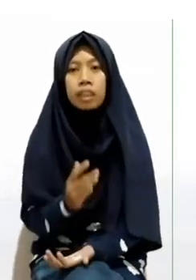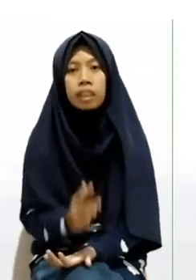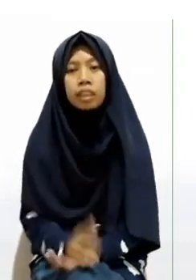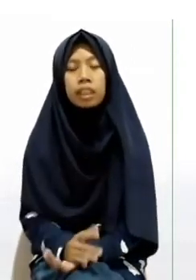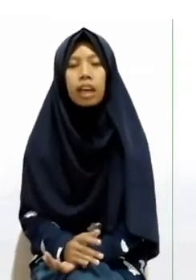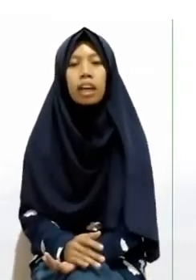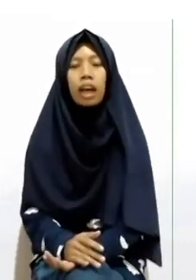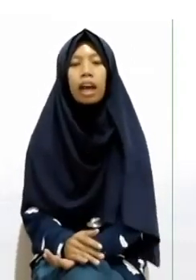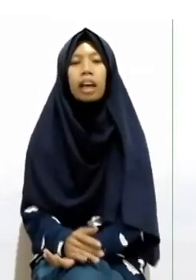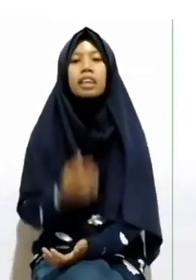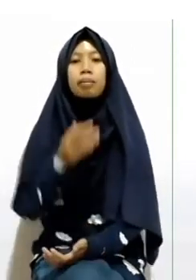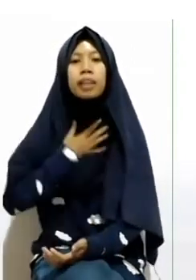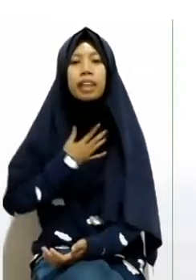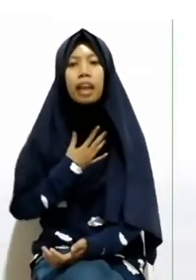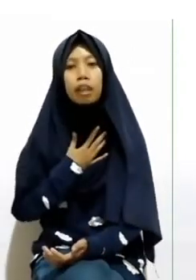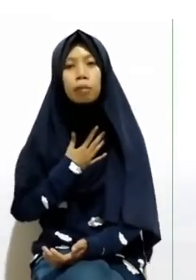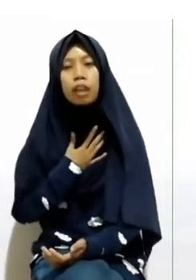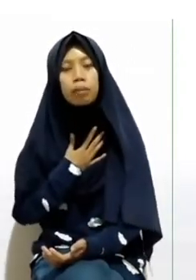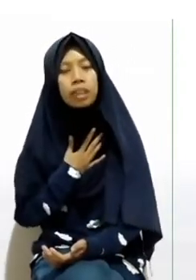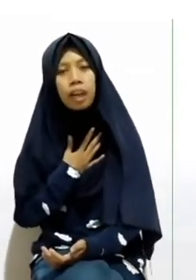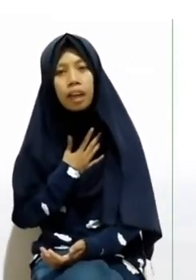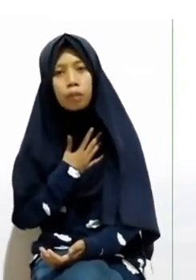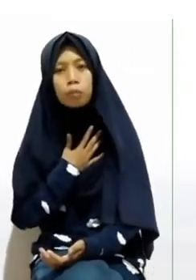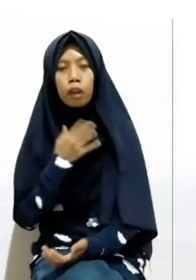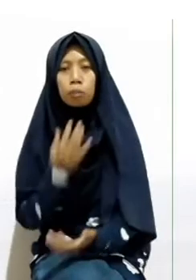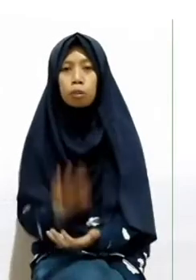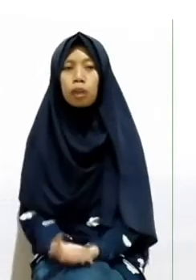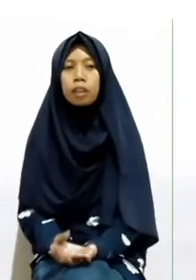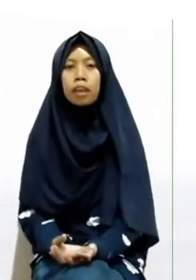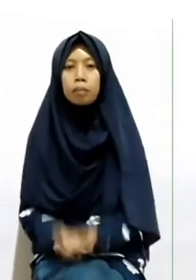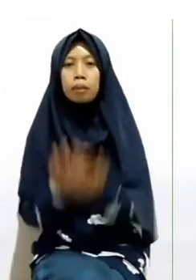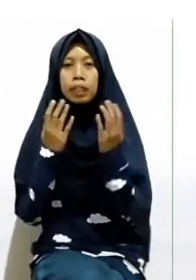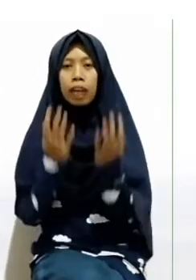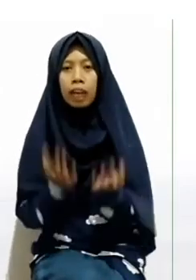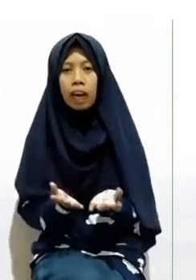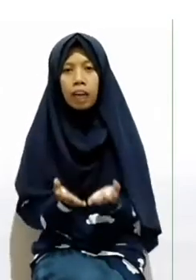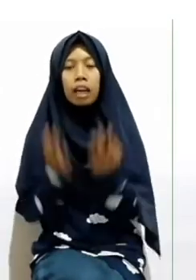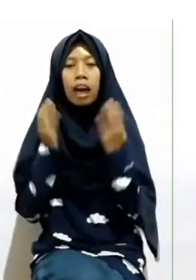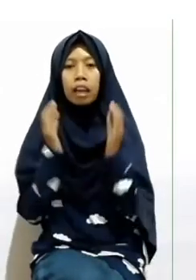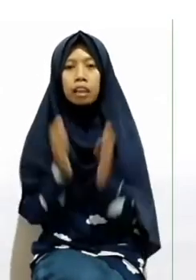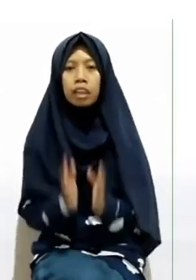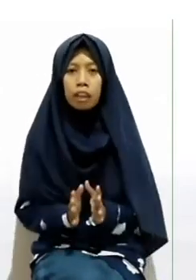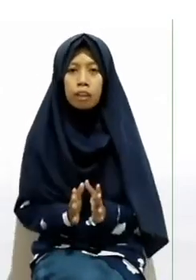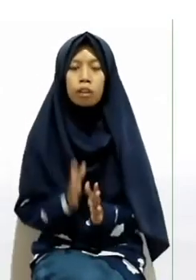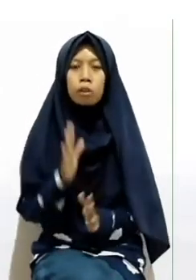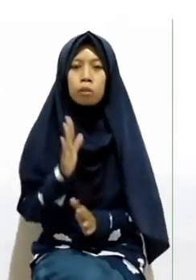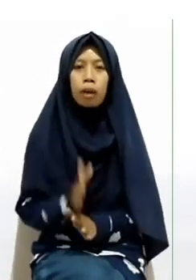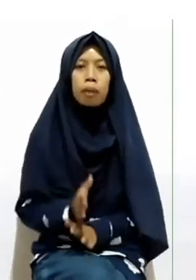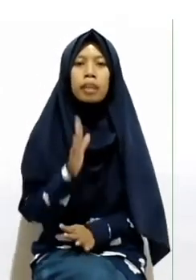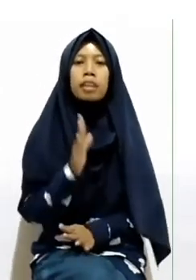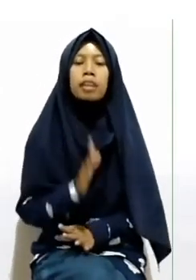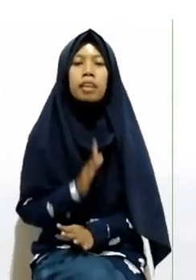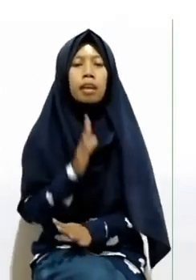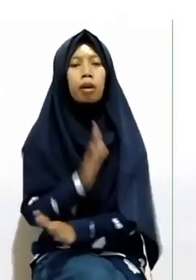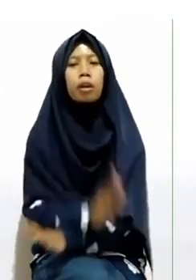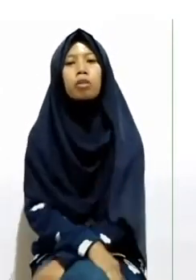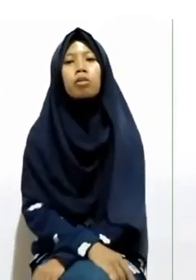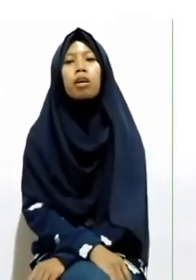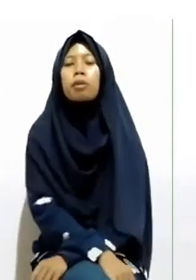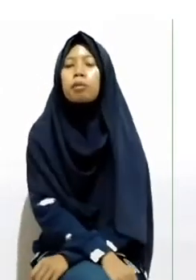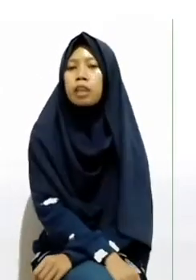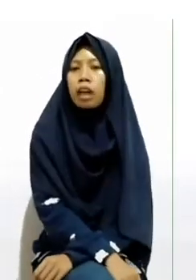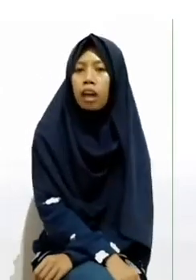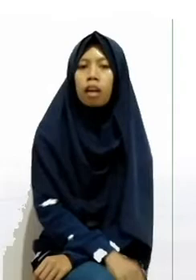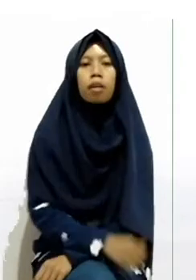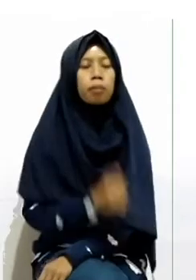berbicara seperti hal yang nanyain sekarang benernya juga sedang berbicara kalian di rumah pasti setiap